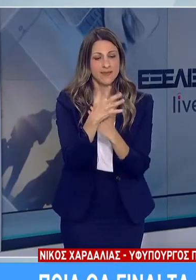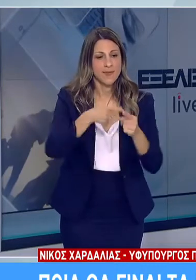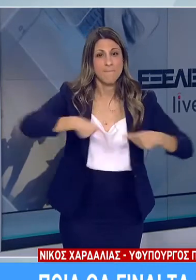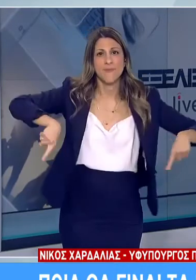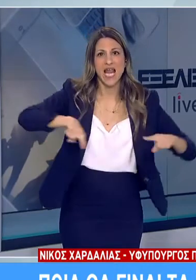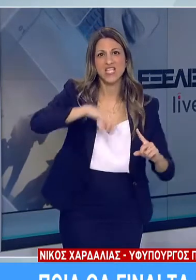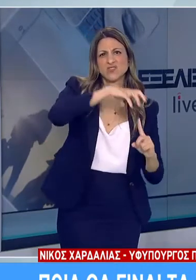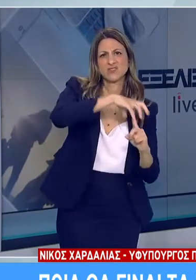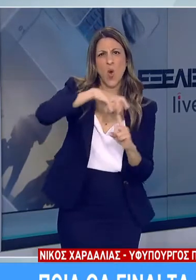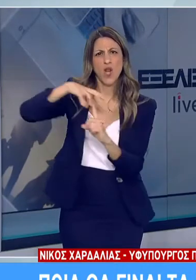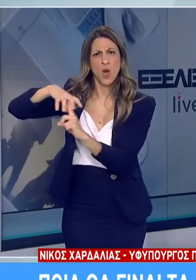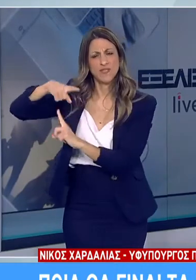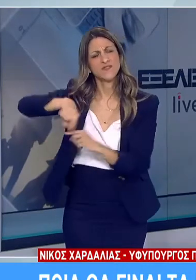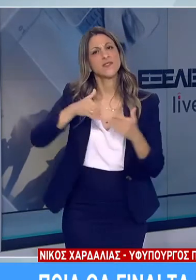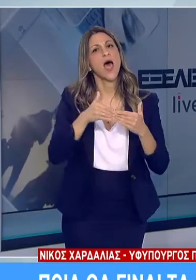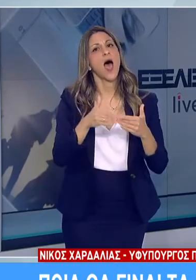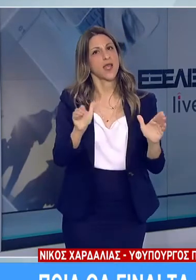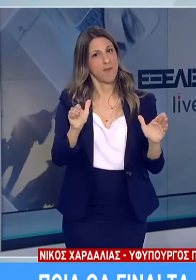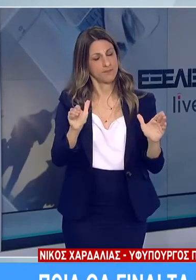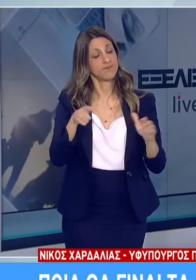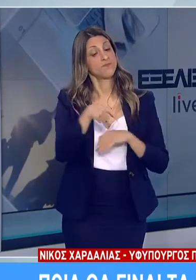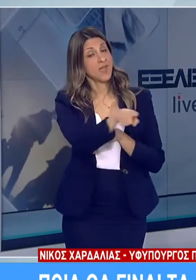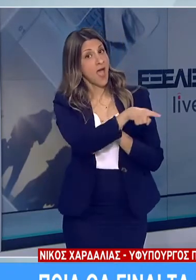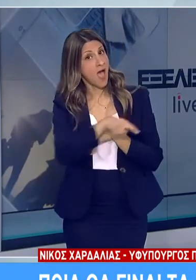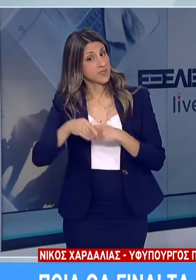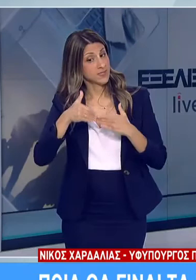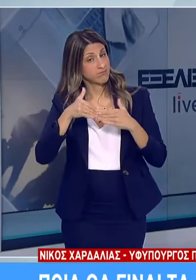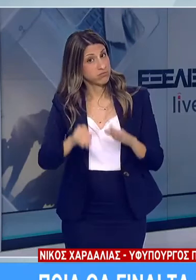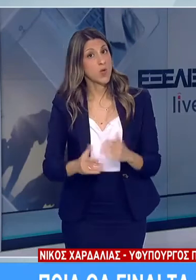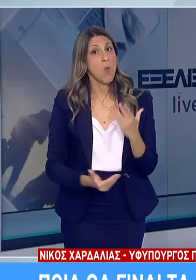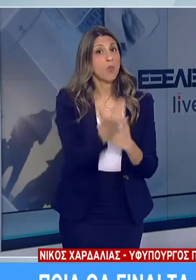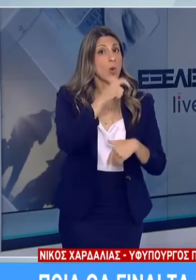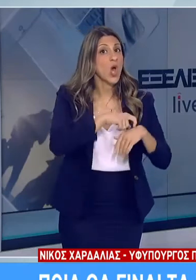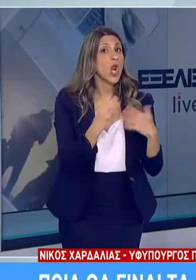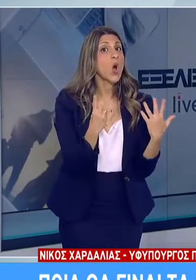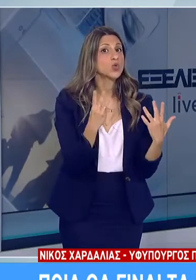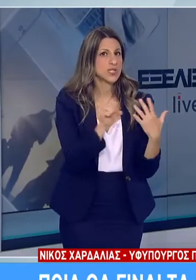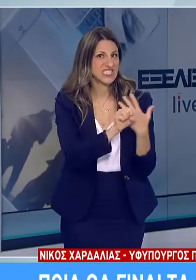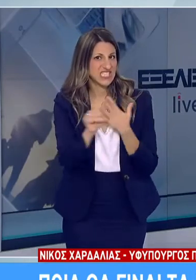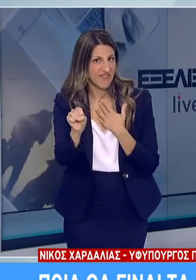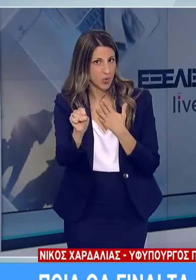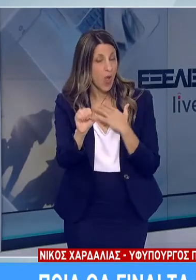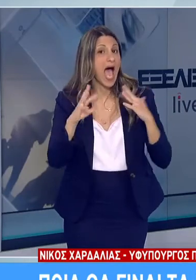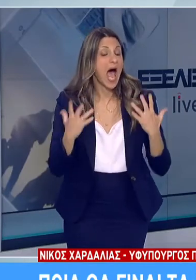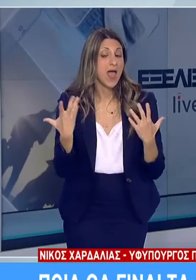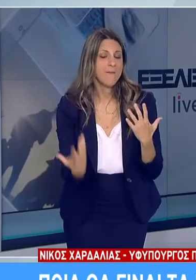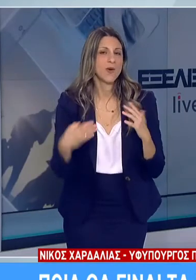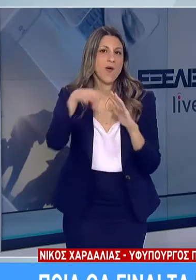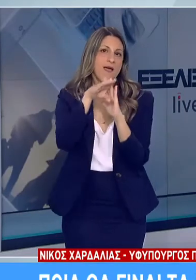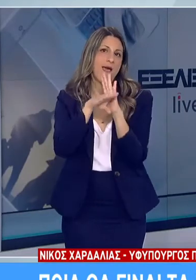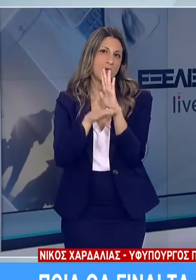όλη τη χώρα. Η λειτουργία των οργανωμένων παραλίων, οι οποίες ανοίγουν στις 8 το πρωί του Σαββάτου, υπόκειται σε